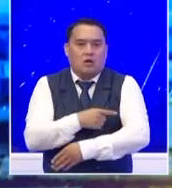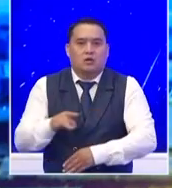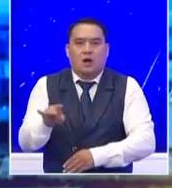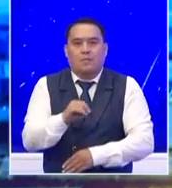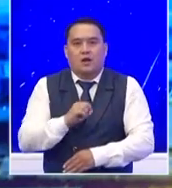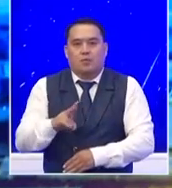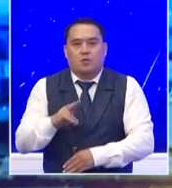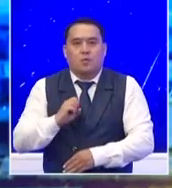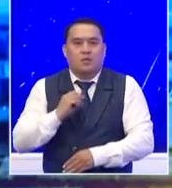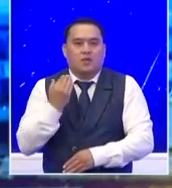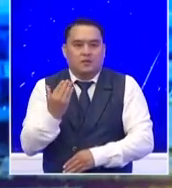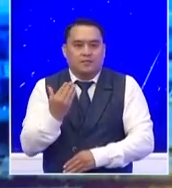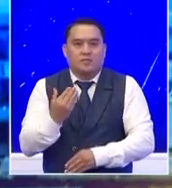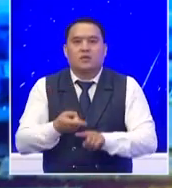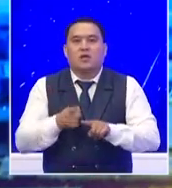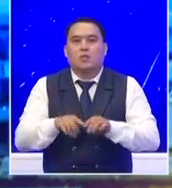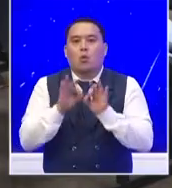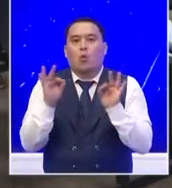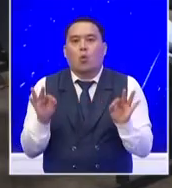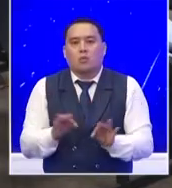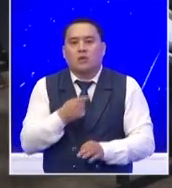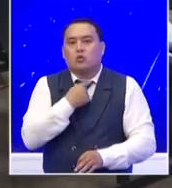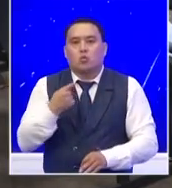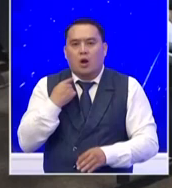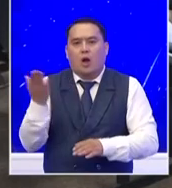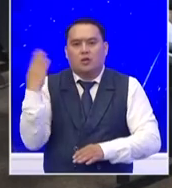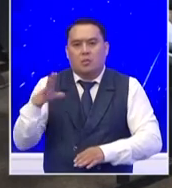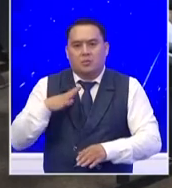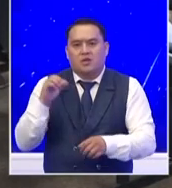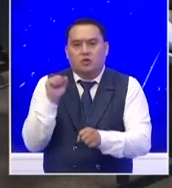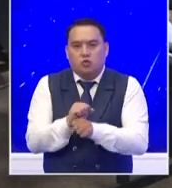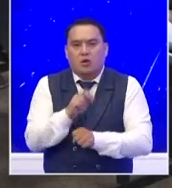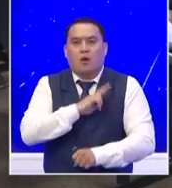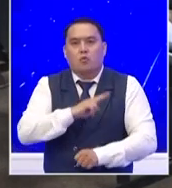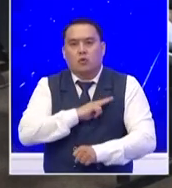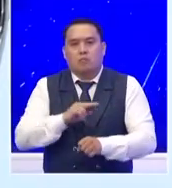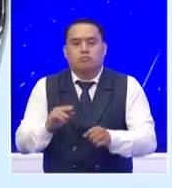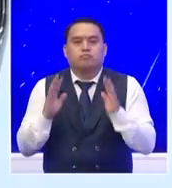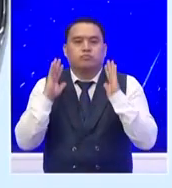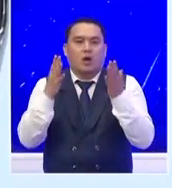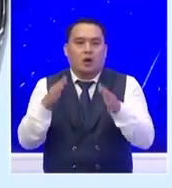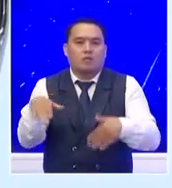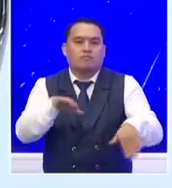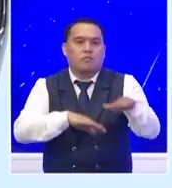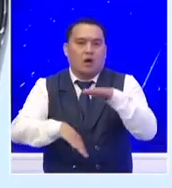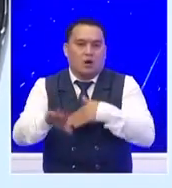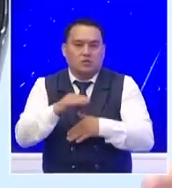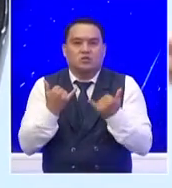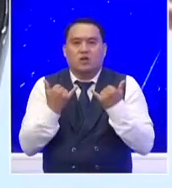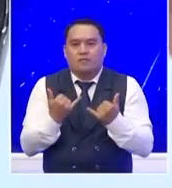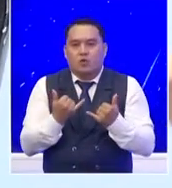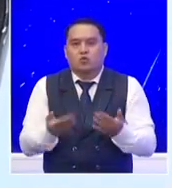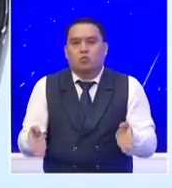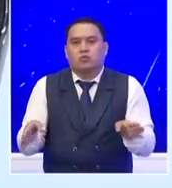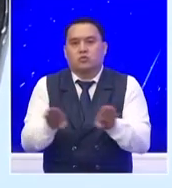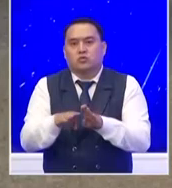региона Кайрат Баймухамбетов. Таким образом, если ранее в Талдыкургане была приостановлена работа парков и бассейнов, то теперь этот